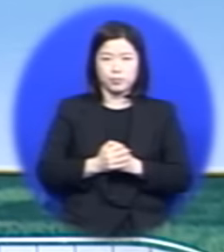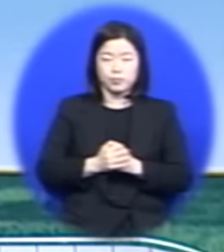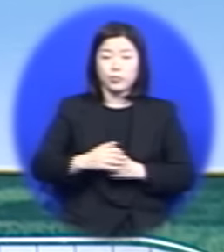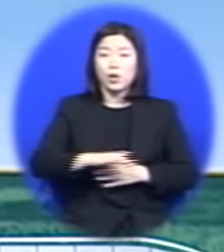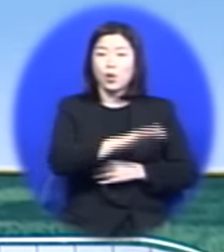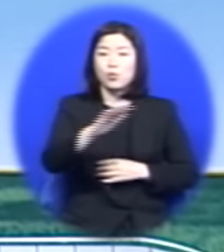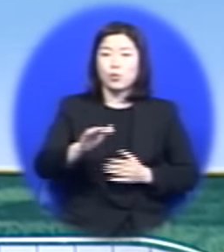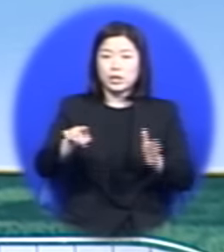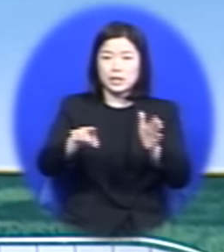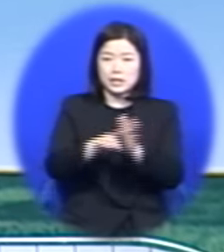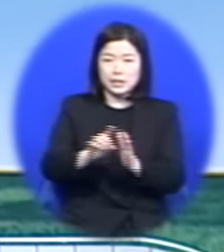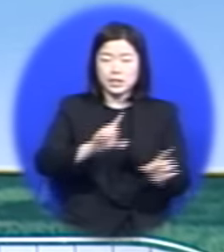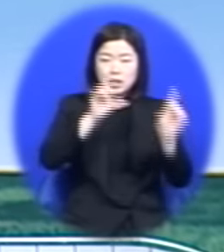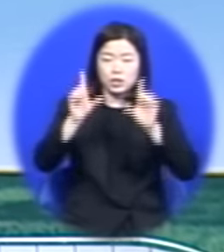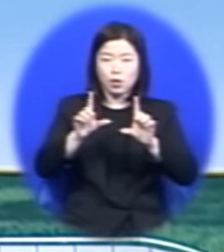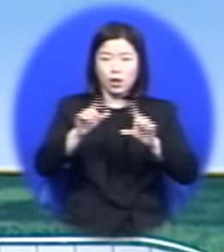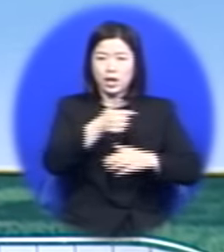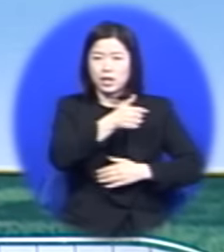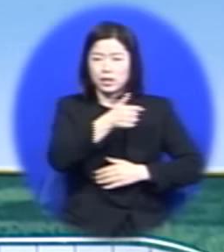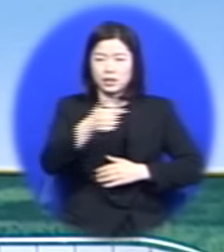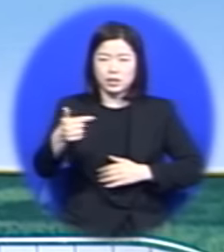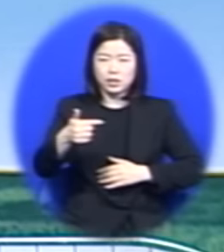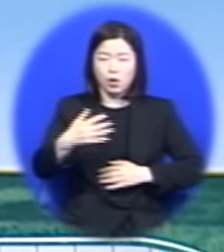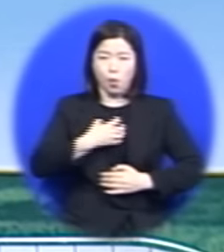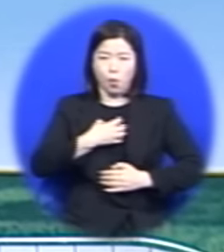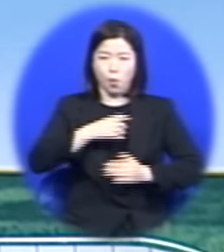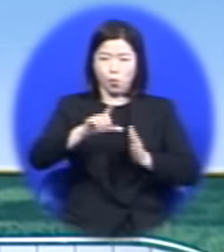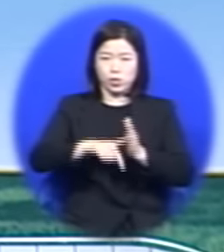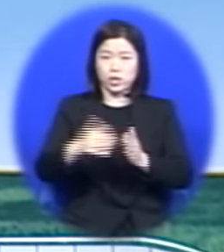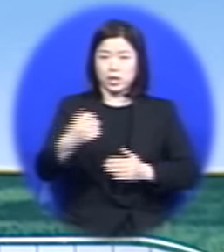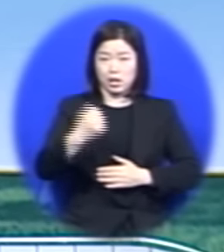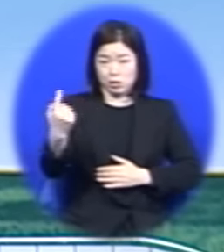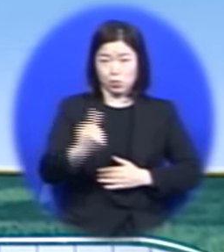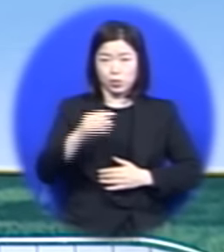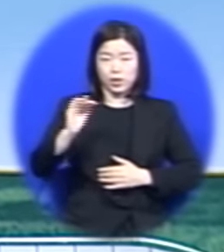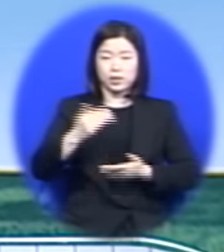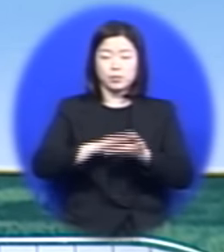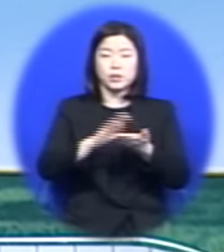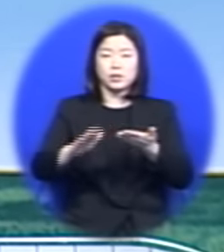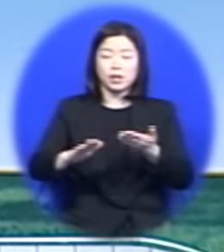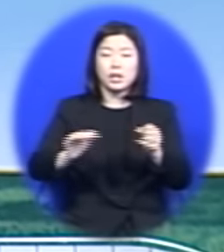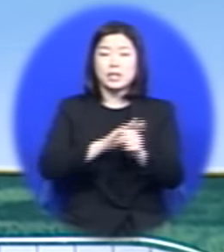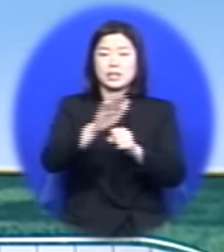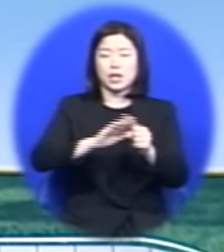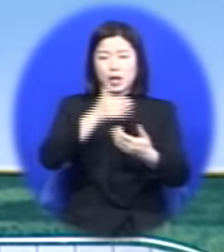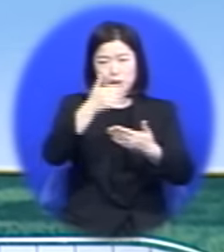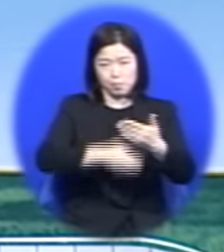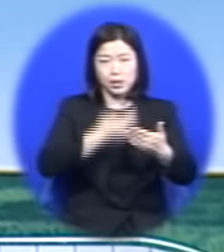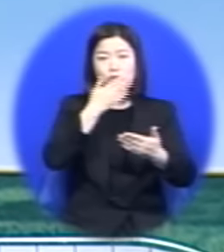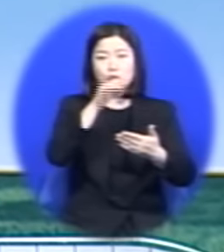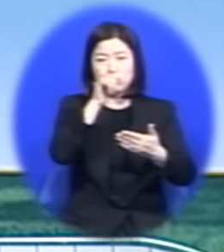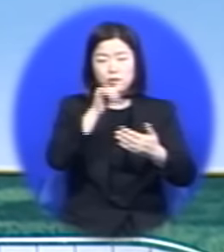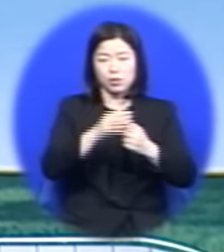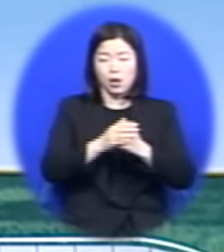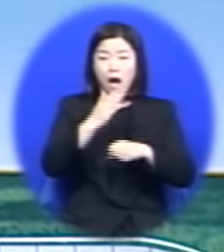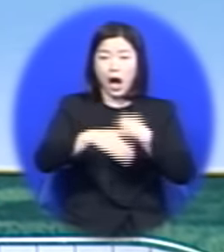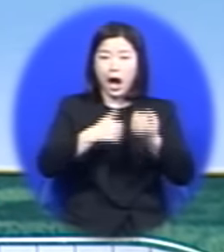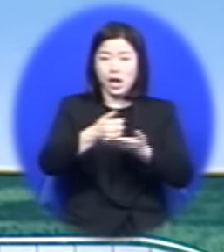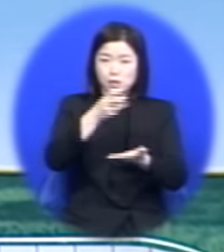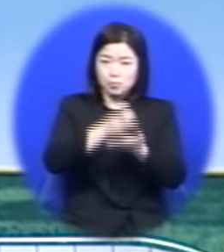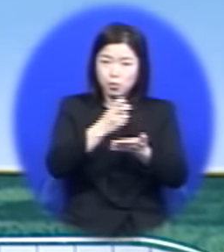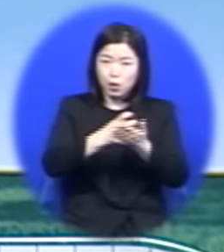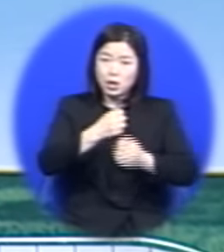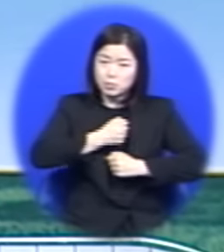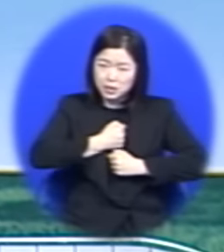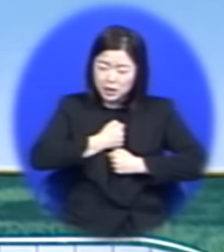우리 신앙생활에 가장 큰 위기를 가져오는 겁니다. 사랑이 빠져버릴 수 있어요. 하나님의 계명을 지키는